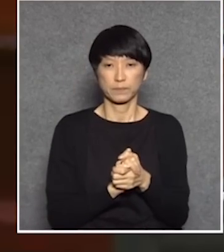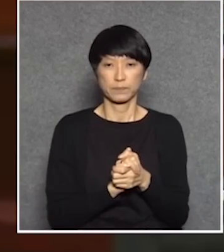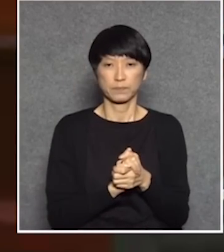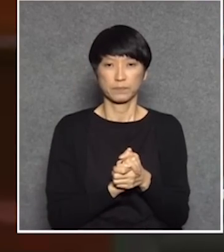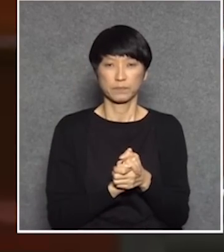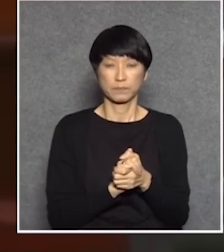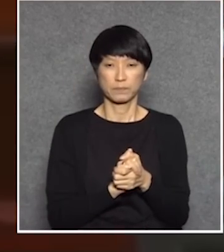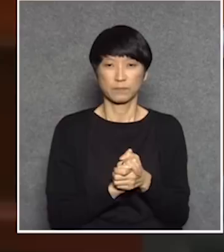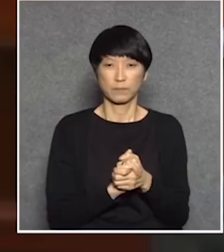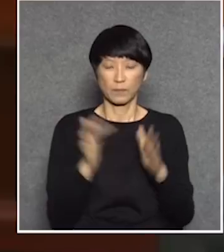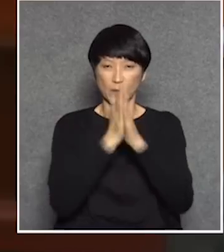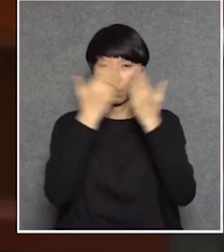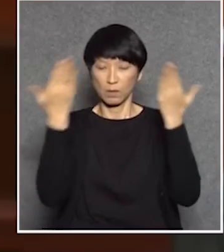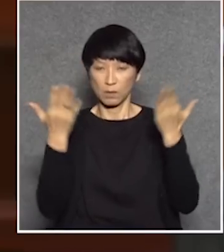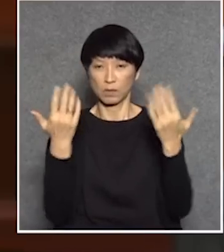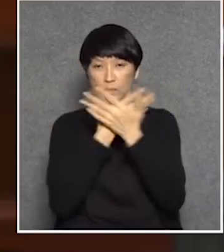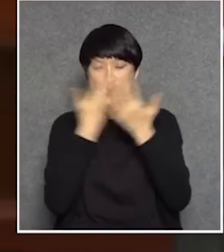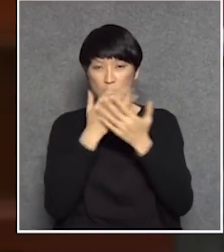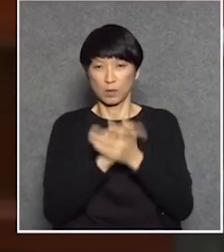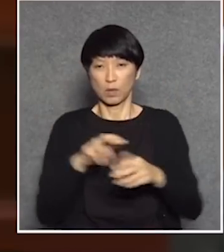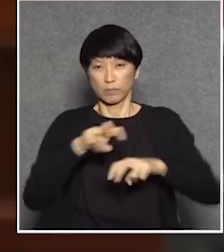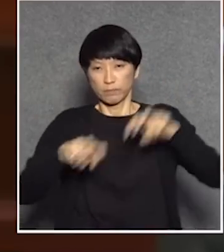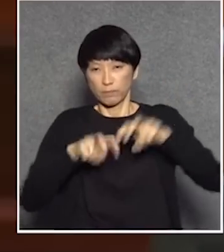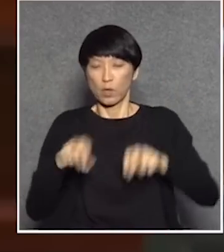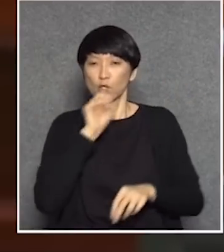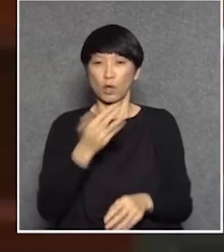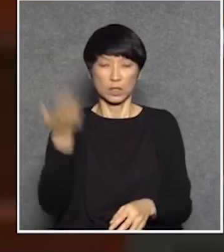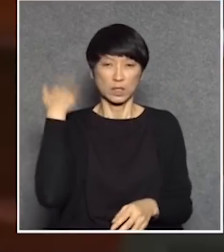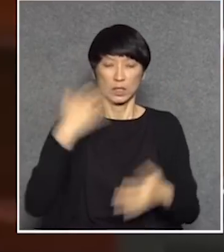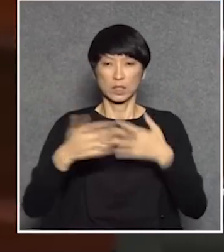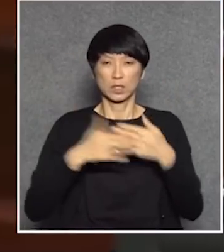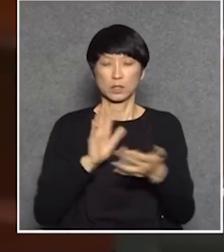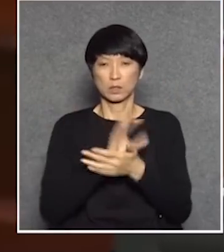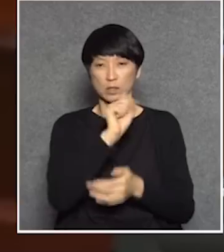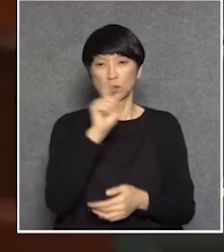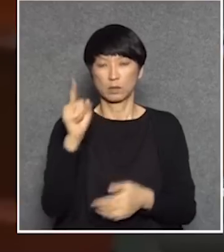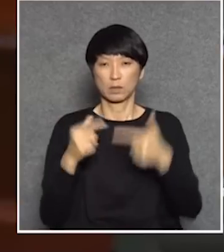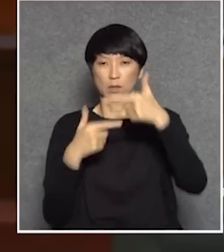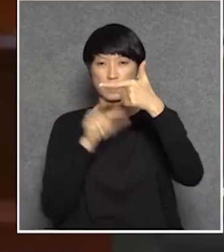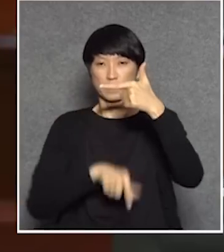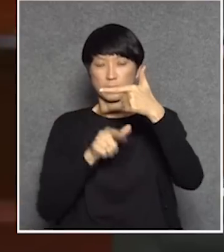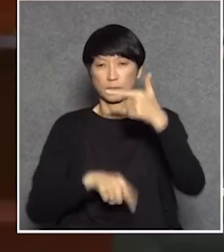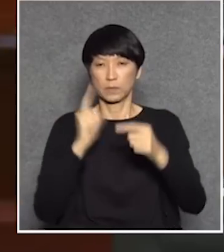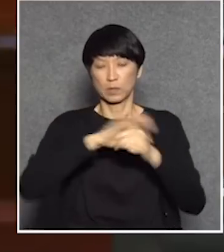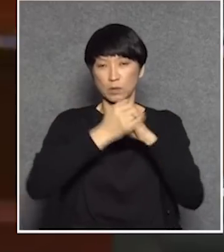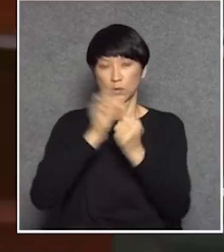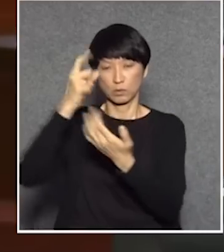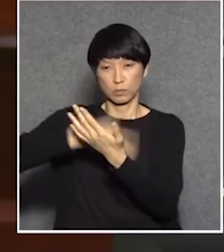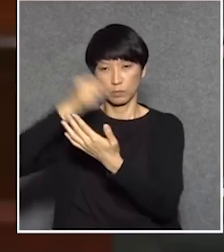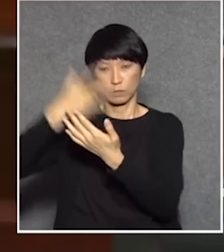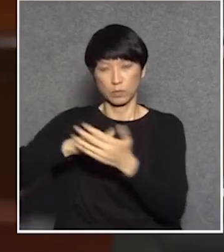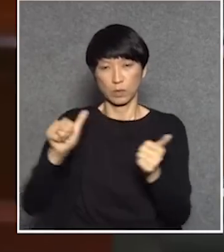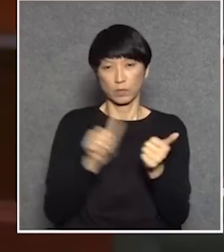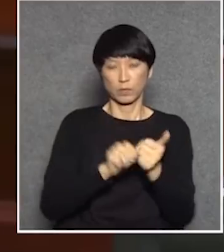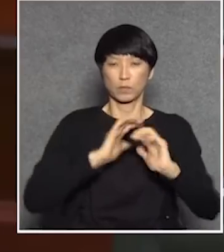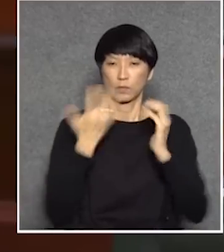有媒體反查新聞翻他舊帳，發現在2011年8月一國兩制研究中心的附屬機構曾經委